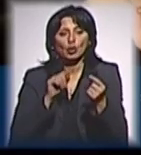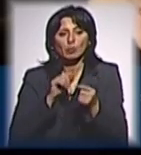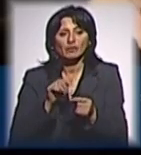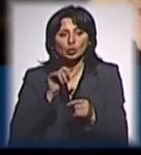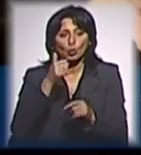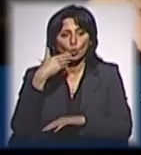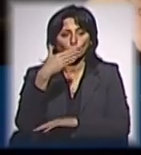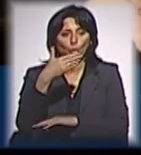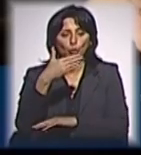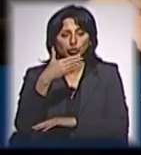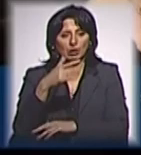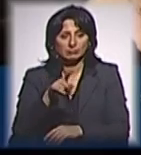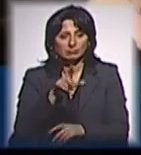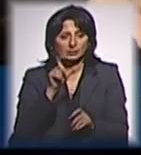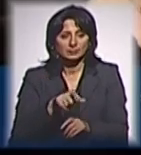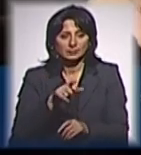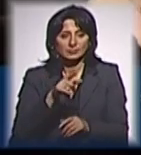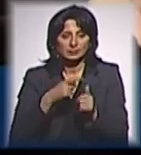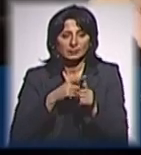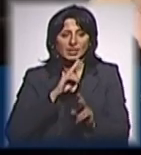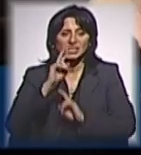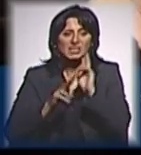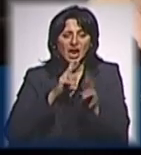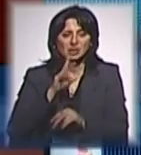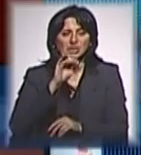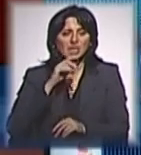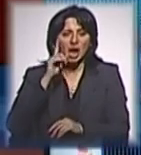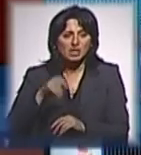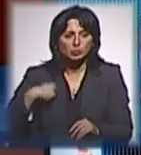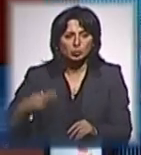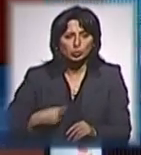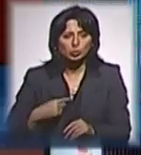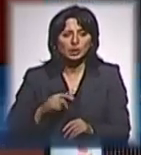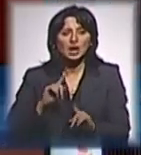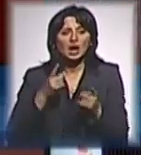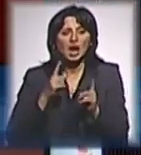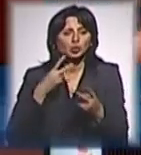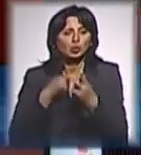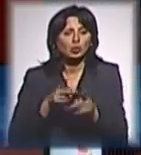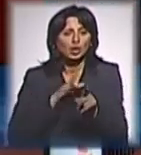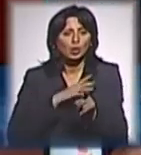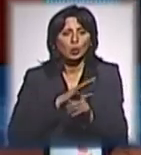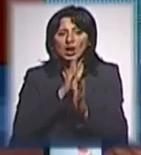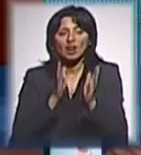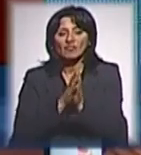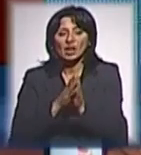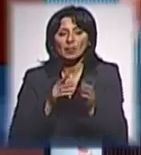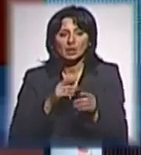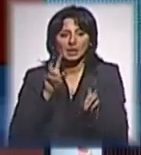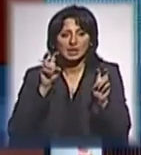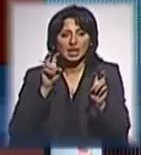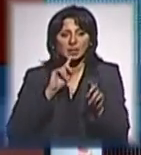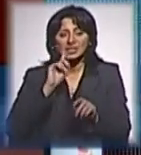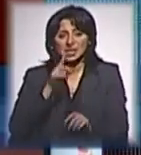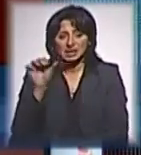როგორც დროშას ისე ვიყენებდით, ხო? ნორა კვიციანის სარჩელ სტრასბურგში რას გამო დააპატიმრეს ის? და ეს იყო ყველასთვის სალაპარაკო თემა.